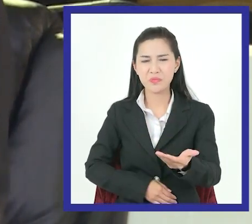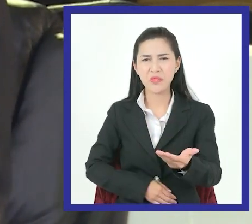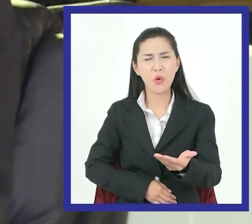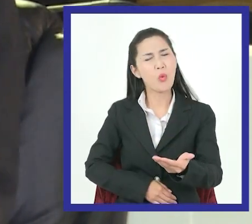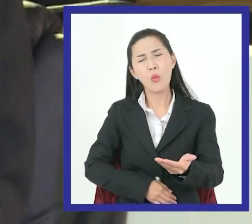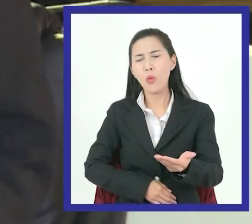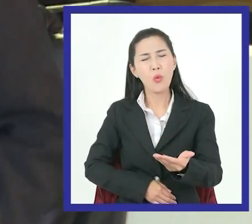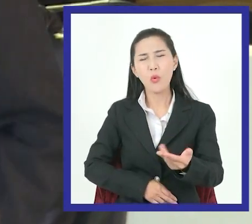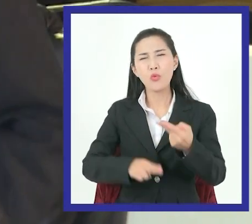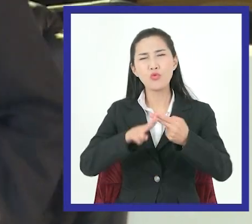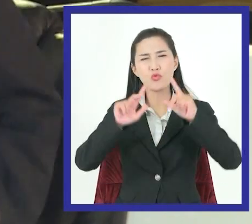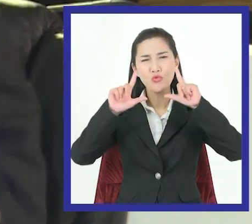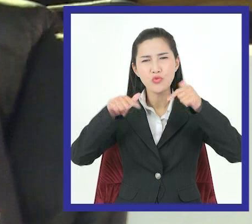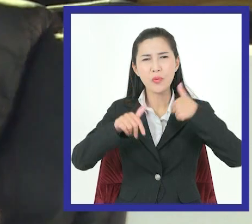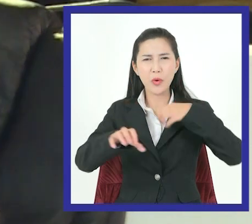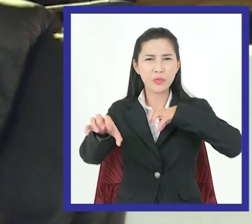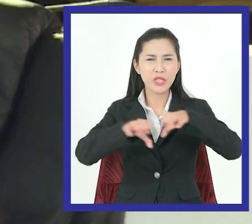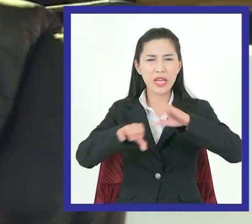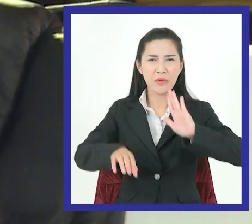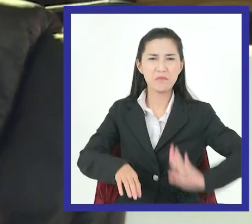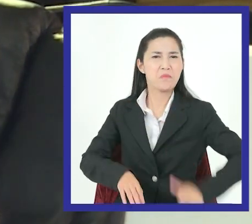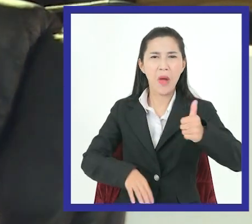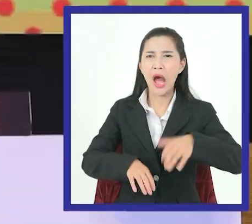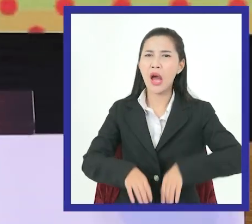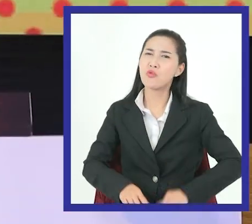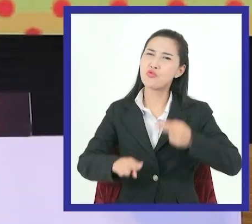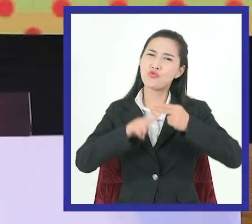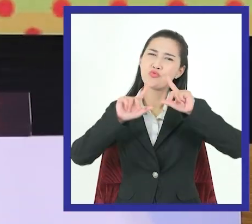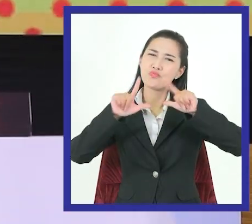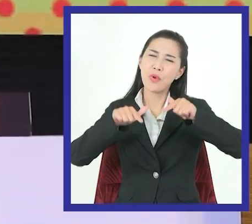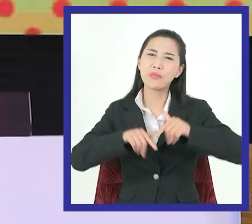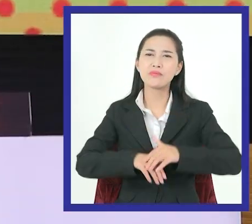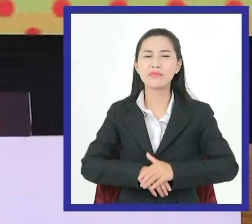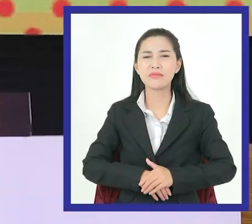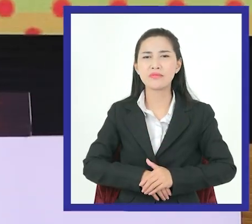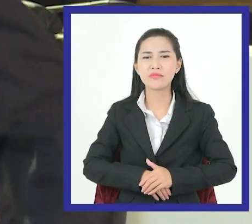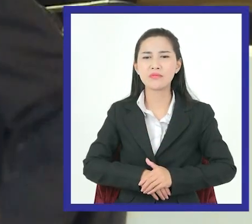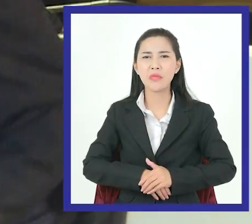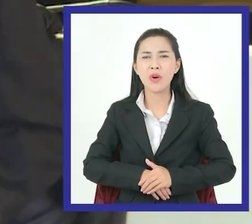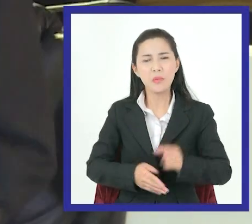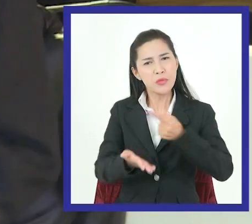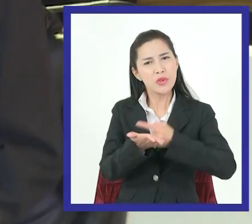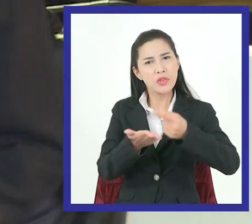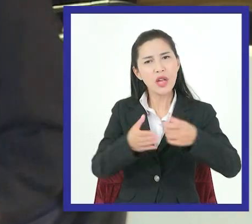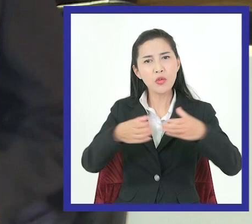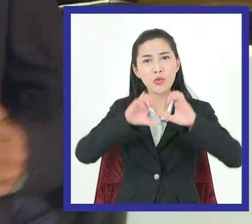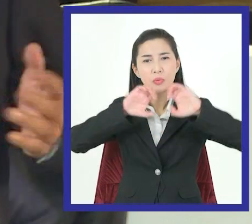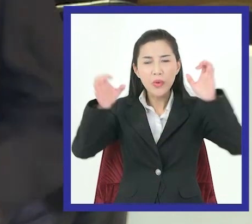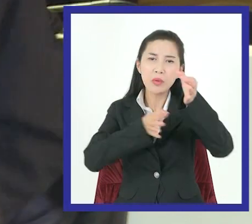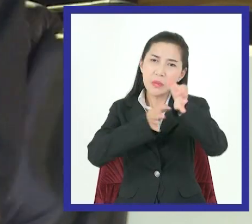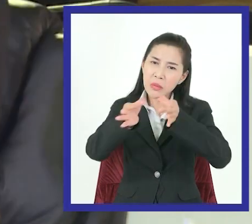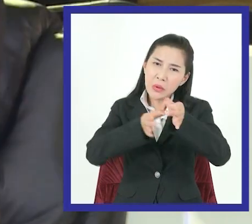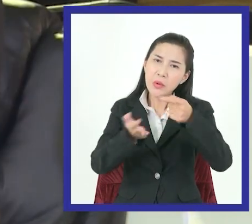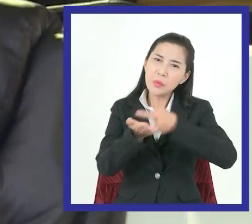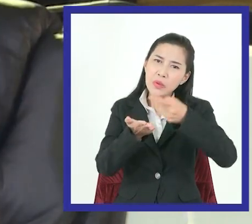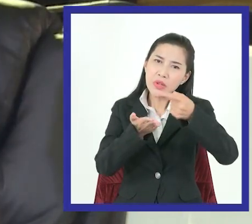หายนะครับหาผมไปจัดการหมายมันเสียหายมามากเลยผมเป็นที่ปรึกษาฝ่ายรัฐแบนครับปรึกษาเรื่องงานเรื่อง